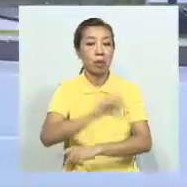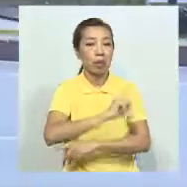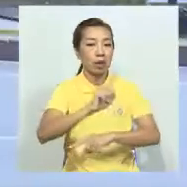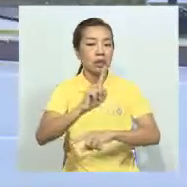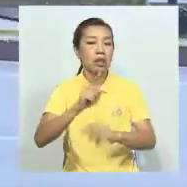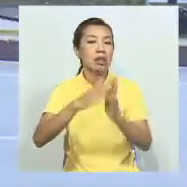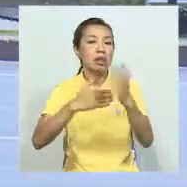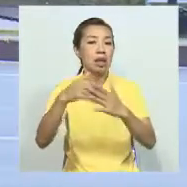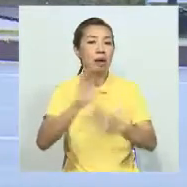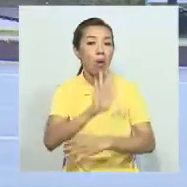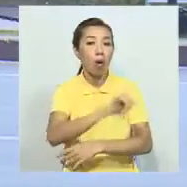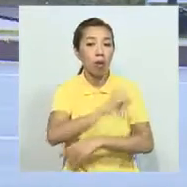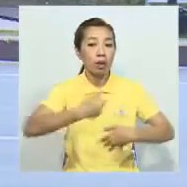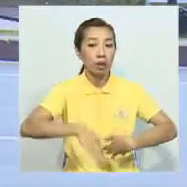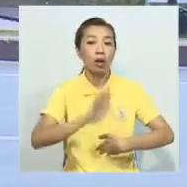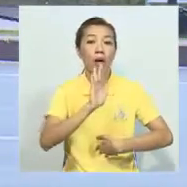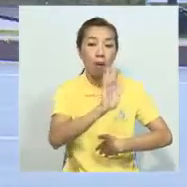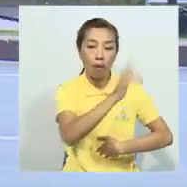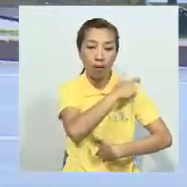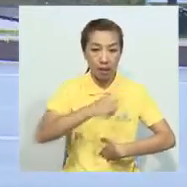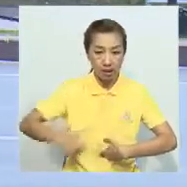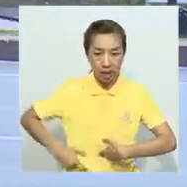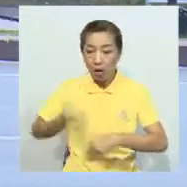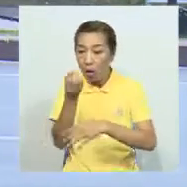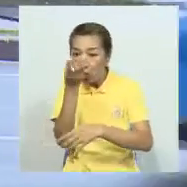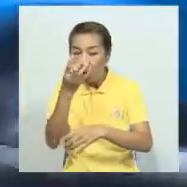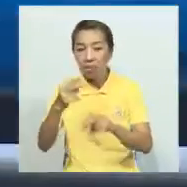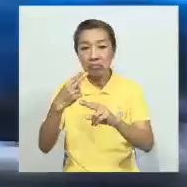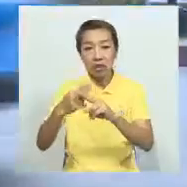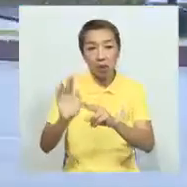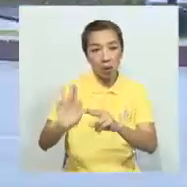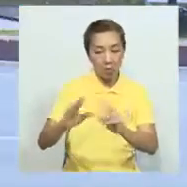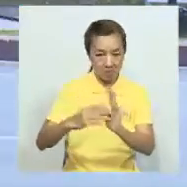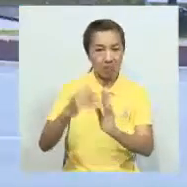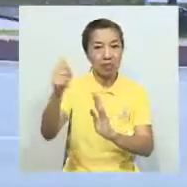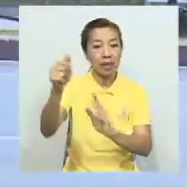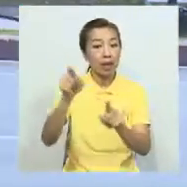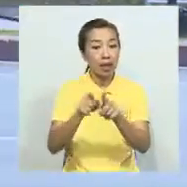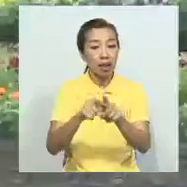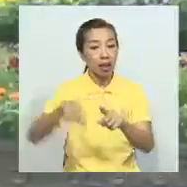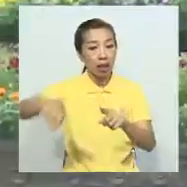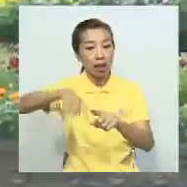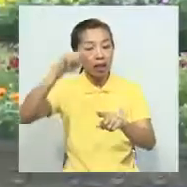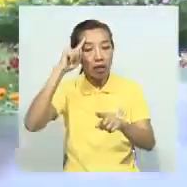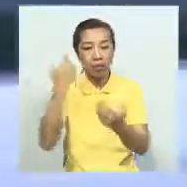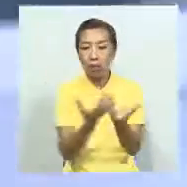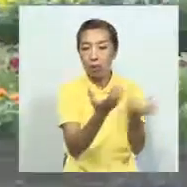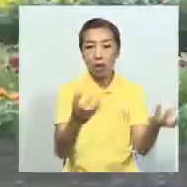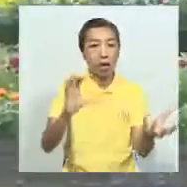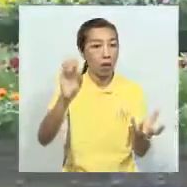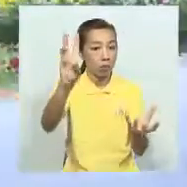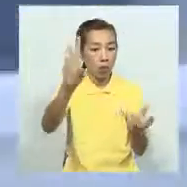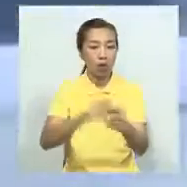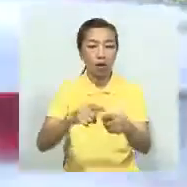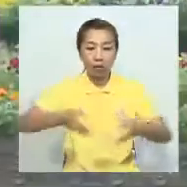พระราชสมภพและความหมายของดอกไม้แต่ละชนิดที่เป็นมงคลพร้อมกับจัดวางประดับหงส์จำนวน56ชุดปรับป